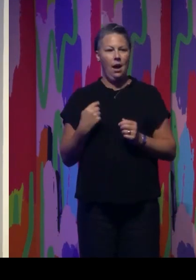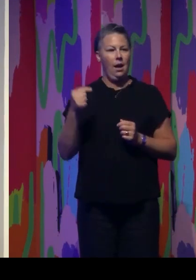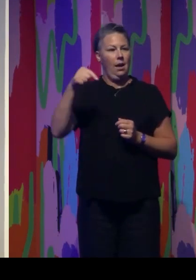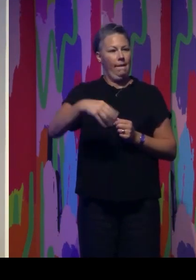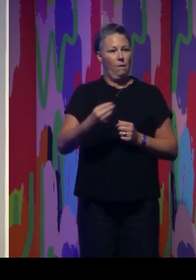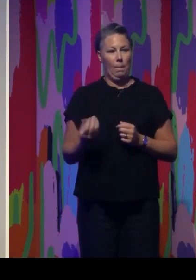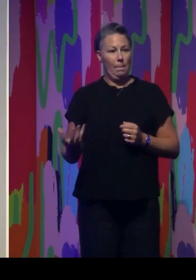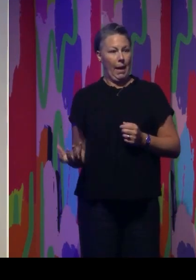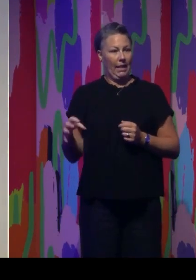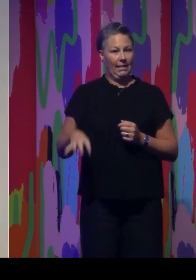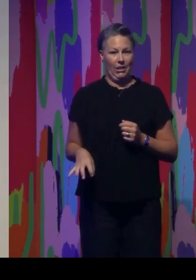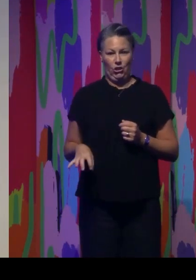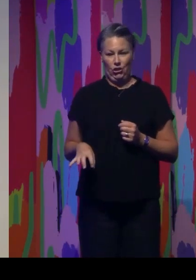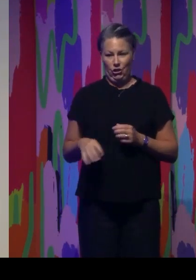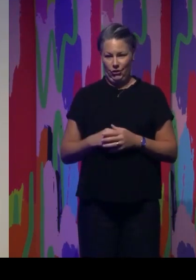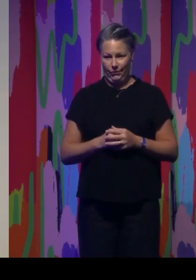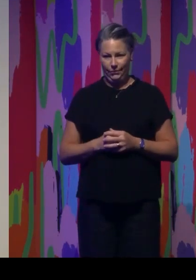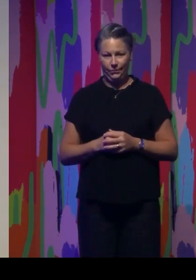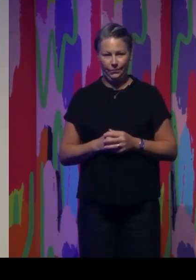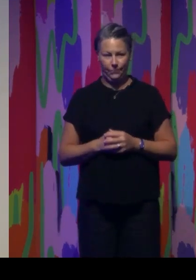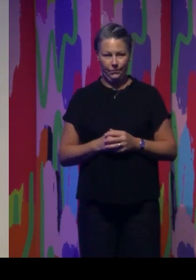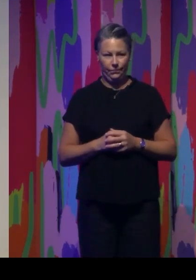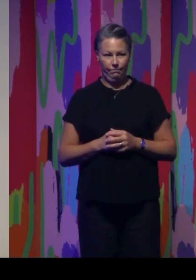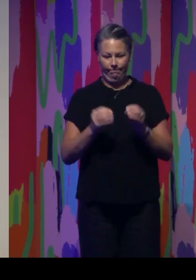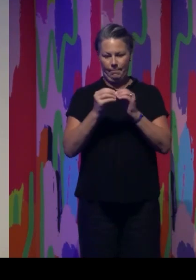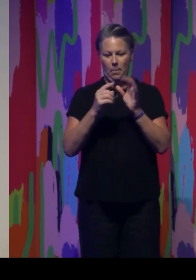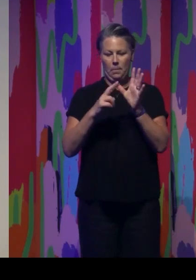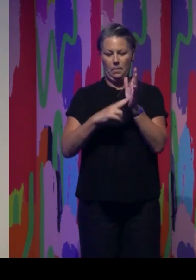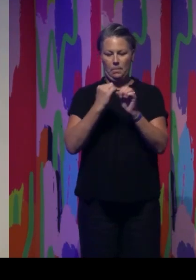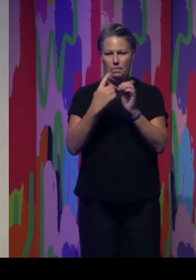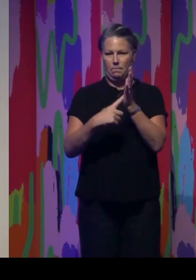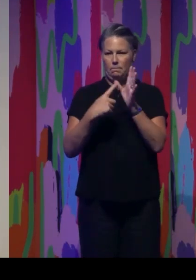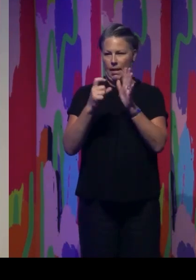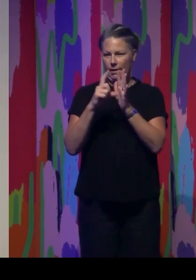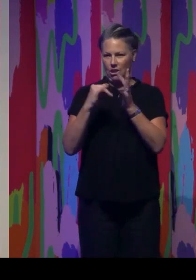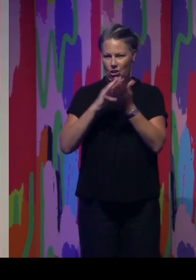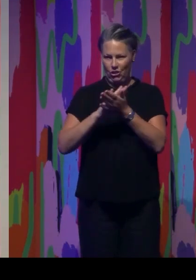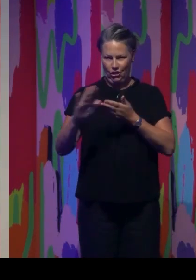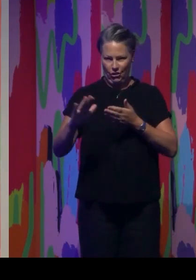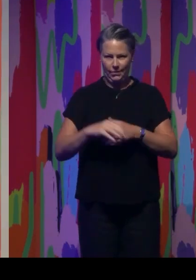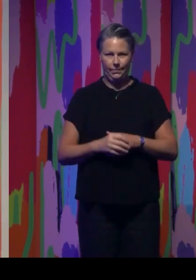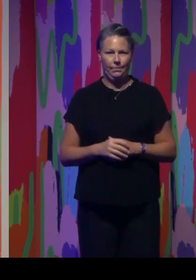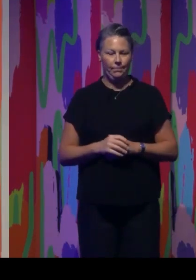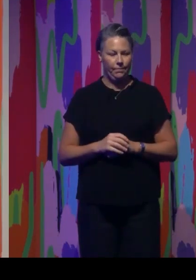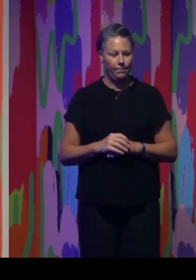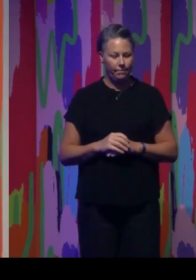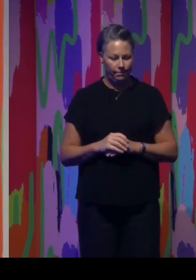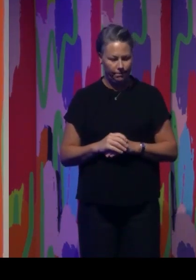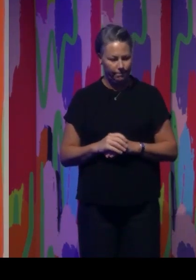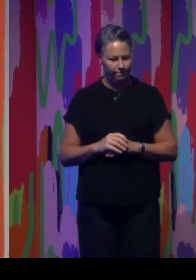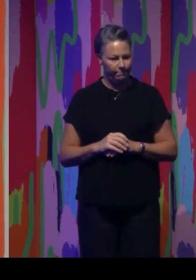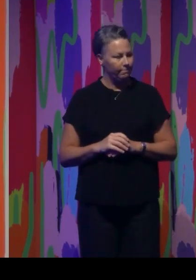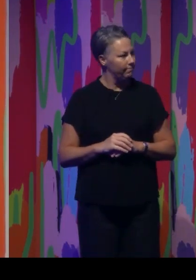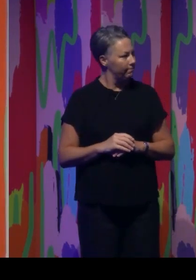বাংলাদেশ আমি বাংলাদেশি অ্যাসেক্সুয়াল অ্যাসোসিয়েশনের প্রতিনিধিত্ব করছি যেটা 2020